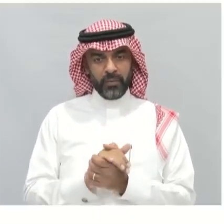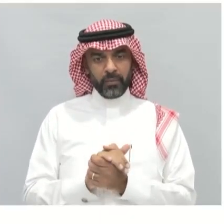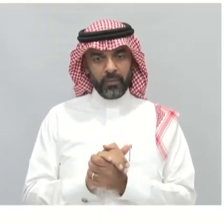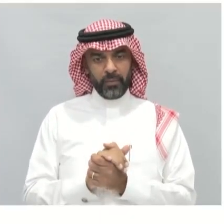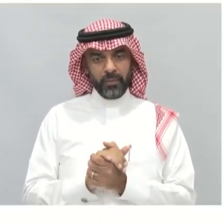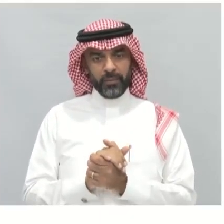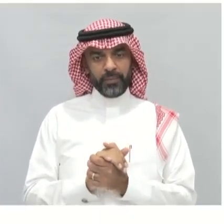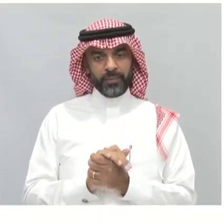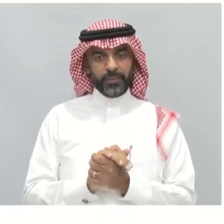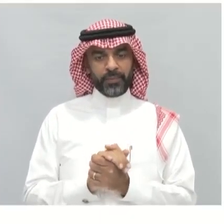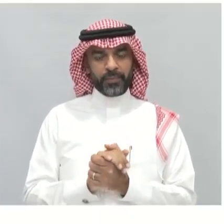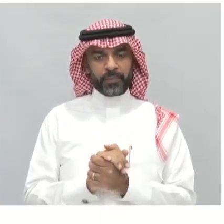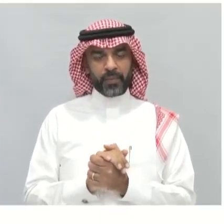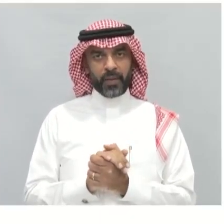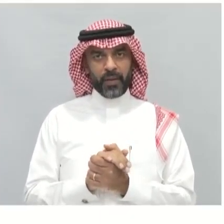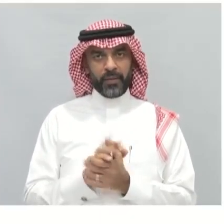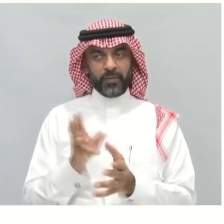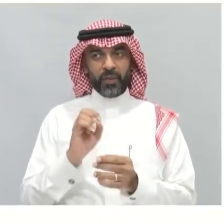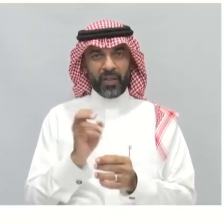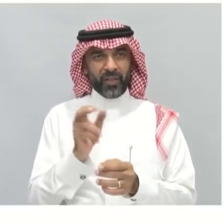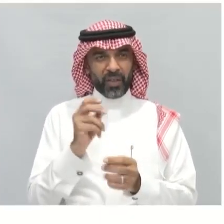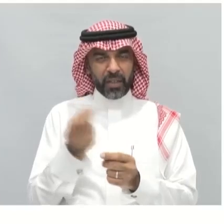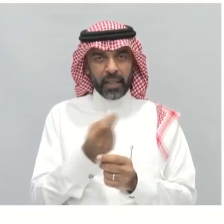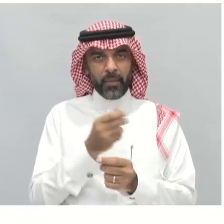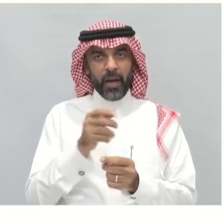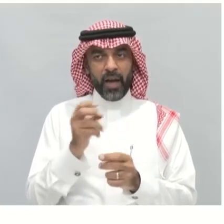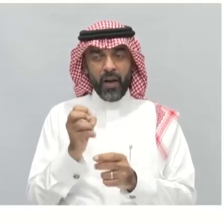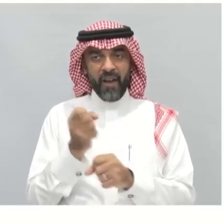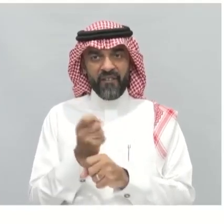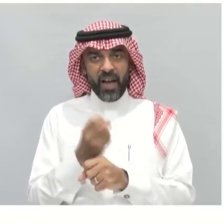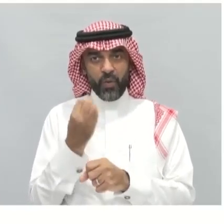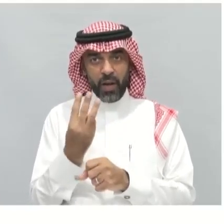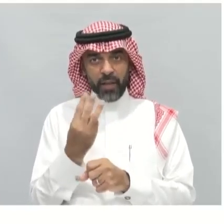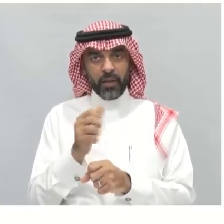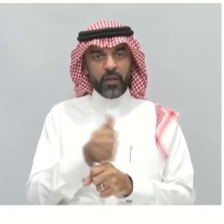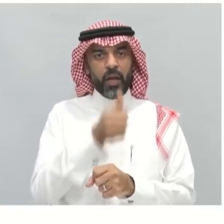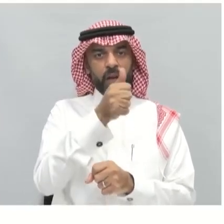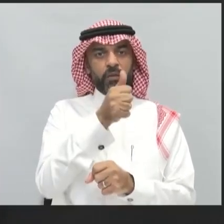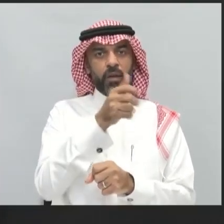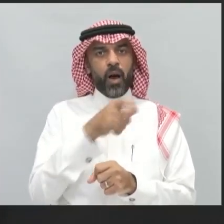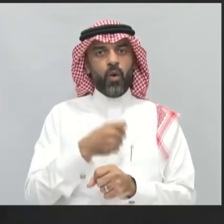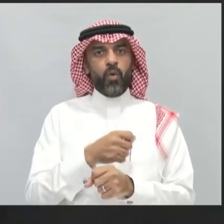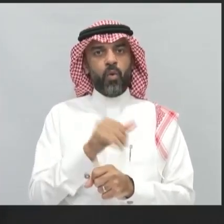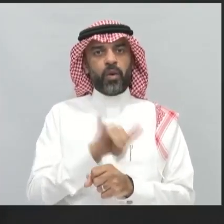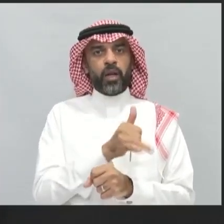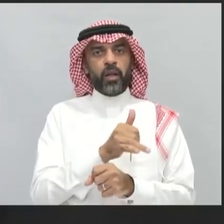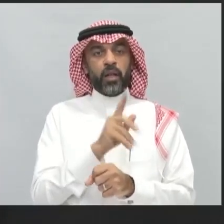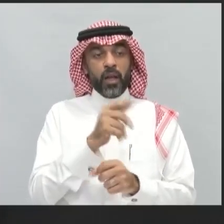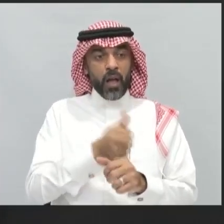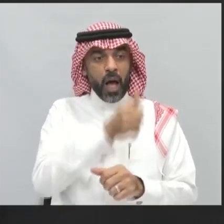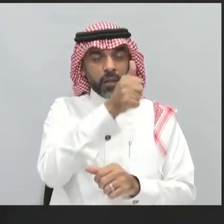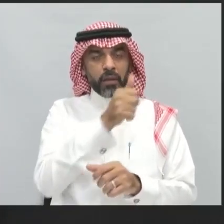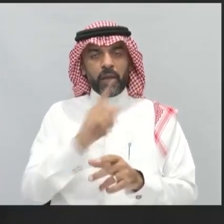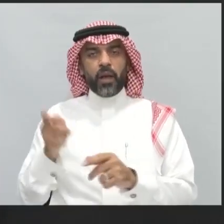اللينه على صوره الف قائمه اذا كان اصلها واو وترسم ايضا على صوره